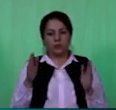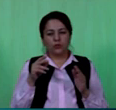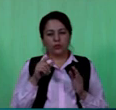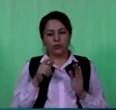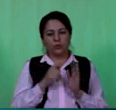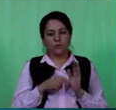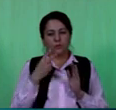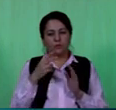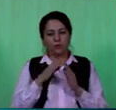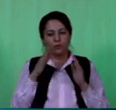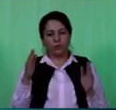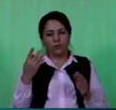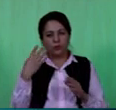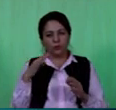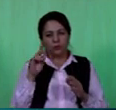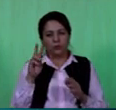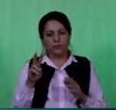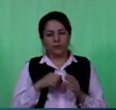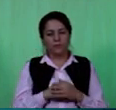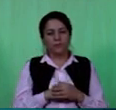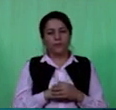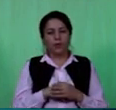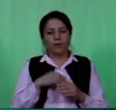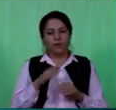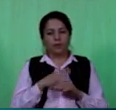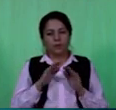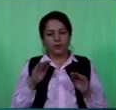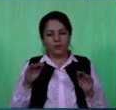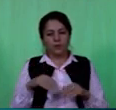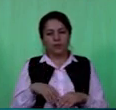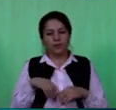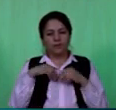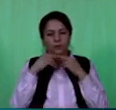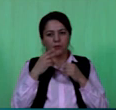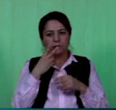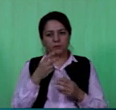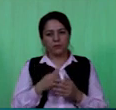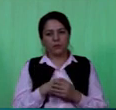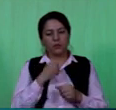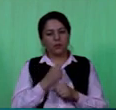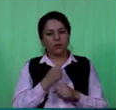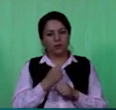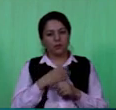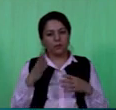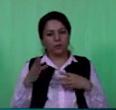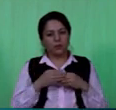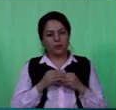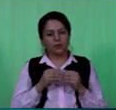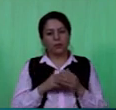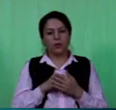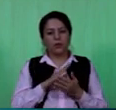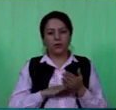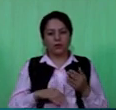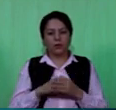больше числа 42 молодцы ребята будьте внимательны работаем далее